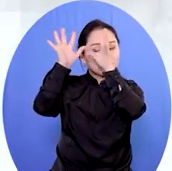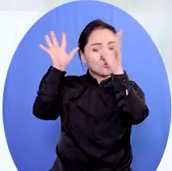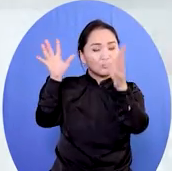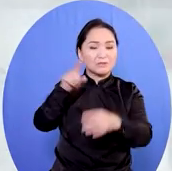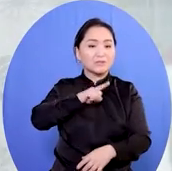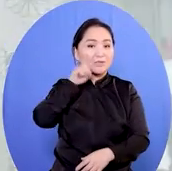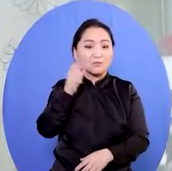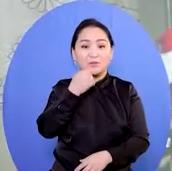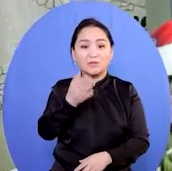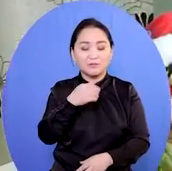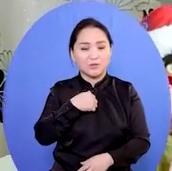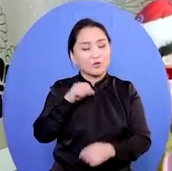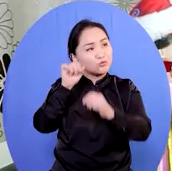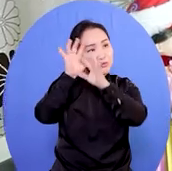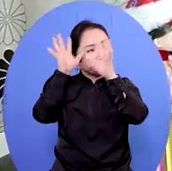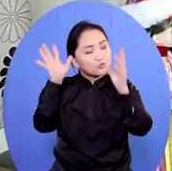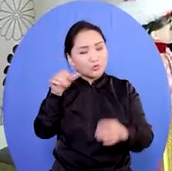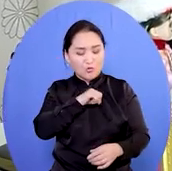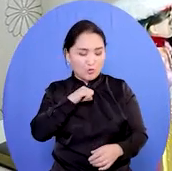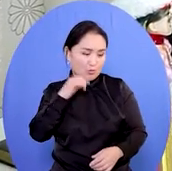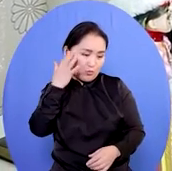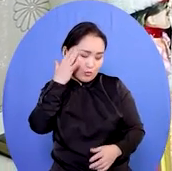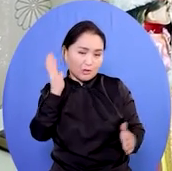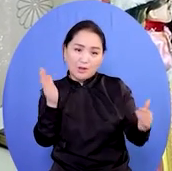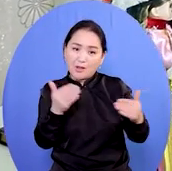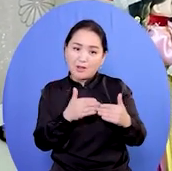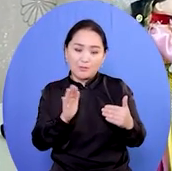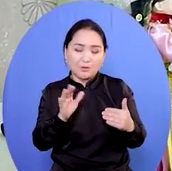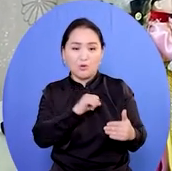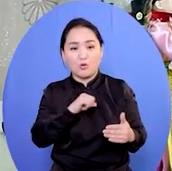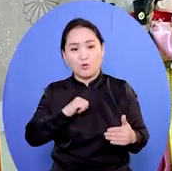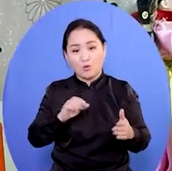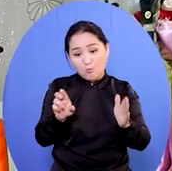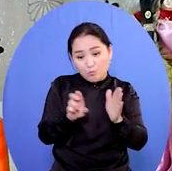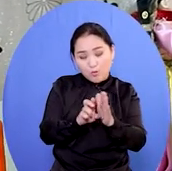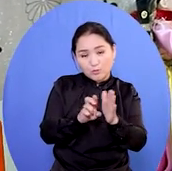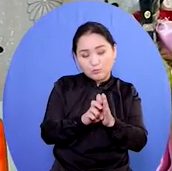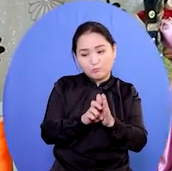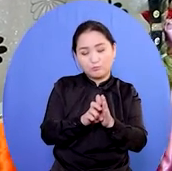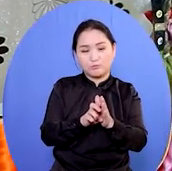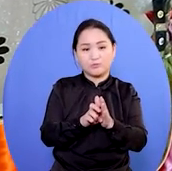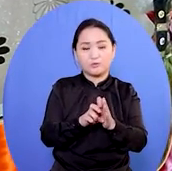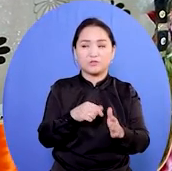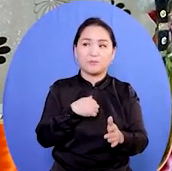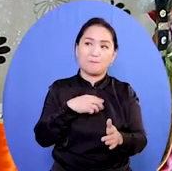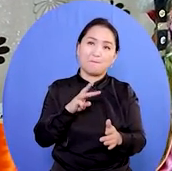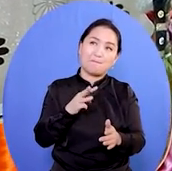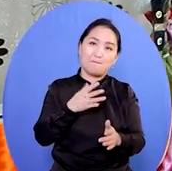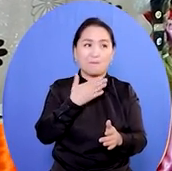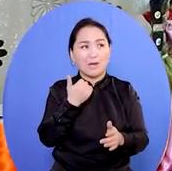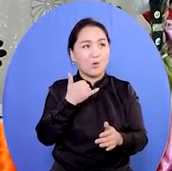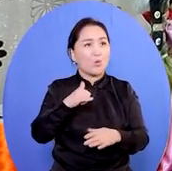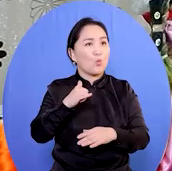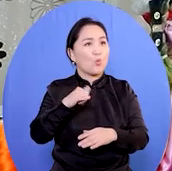одоо залуучуудаа хэлэхэд тийм төсөөллөрөө өөрсдөөгөө бодлоор хааж тийм өөрсдийнхөө боломжийг ингэж тийм байхгүй байх одоо тэгэх юм бол одоо нэг улс